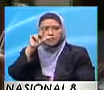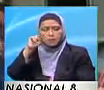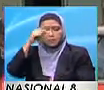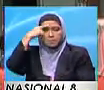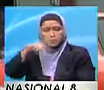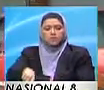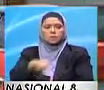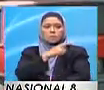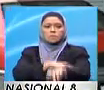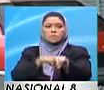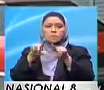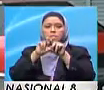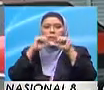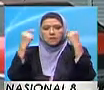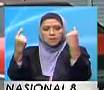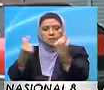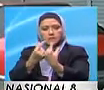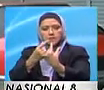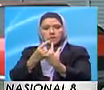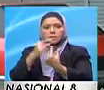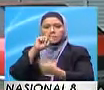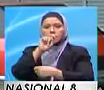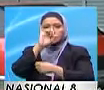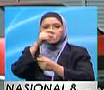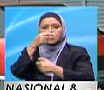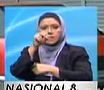yang lebih berstruktur untuk lapisan peringkat usia.